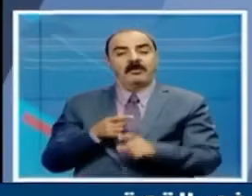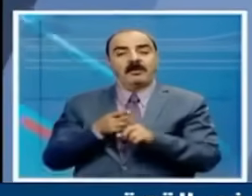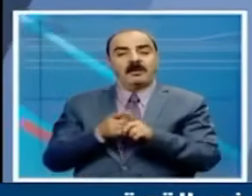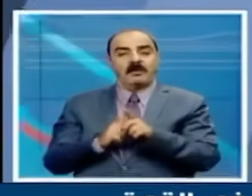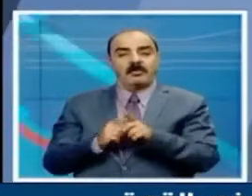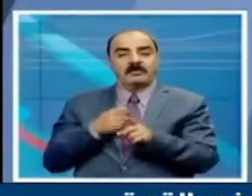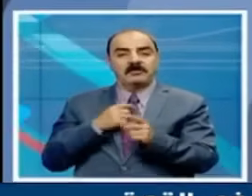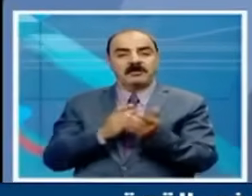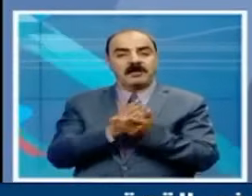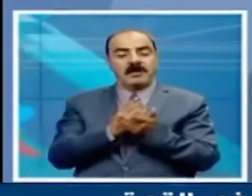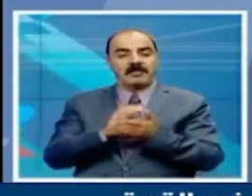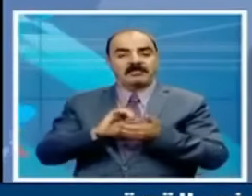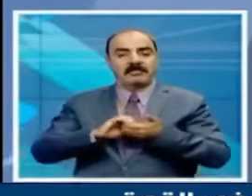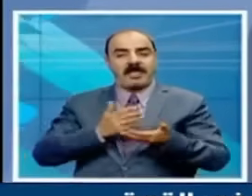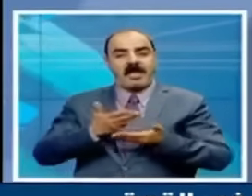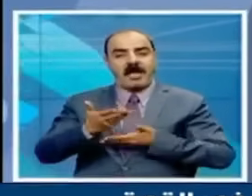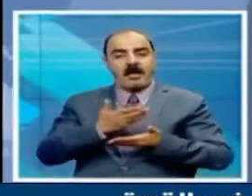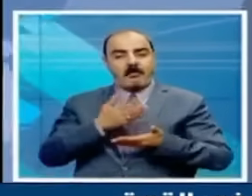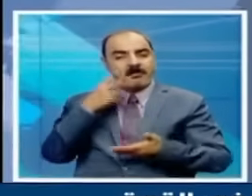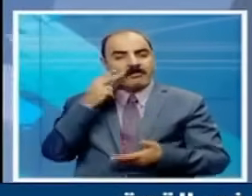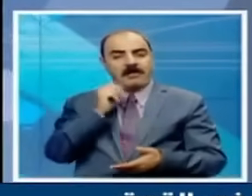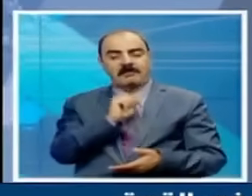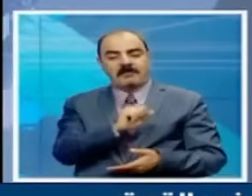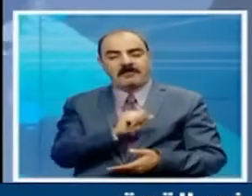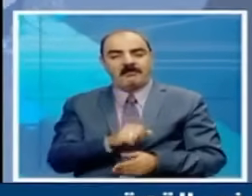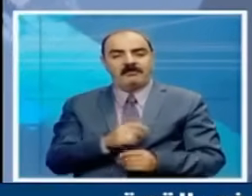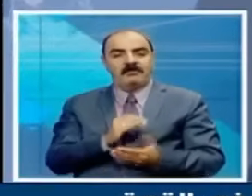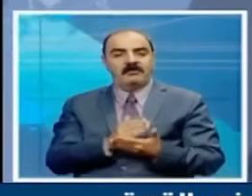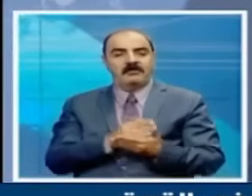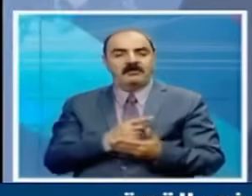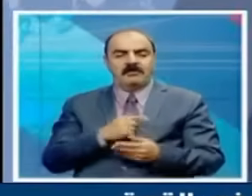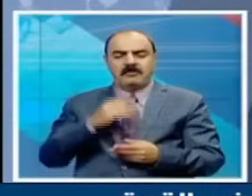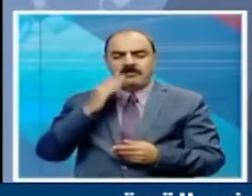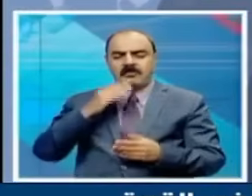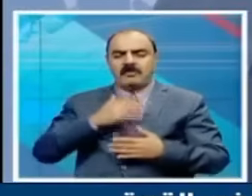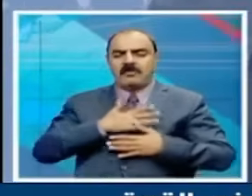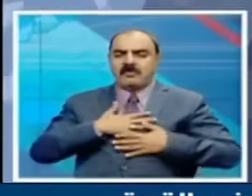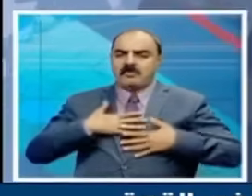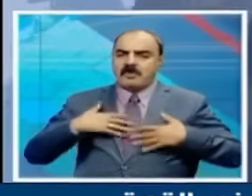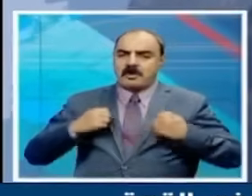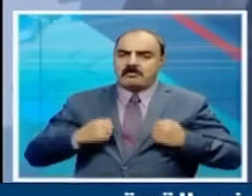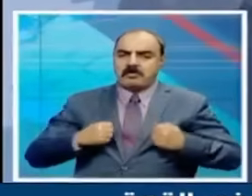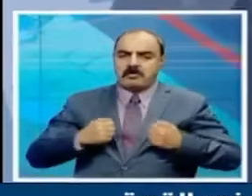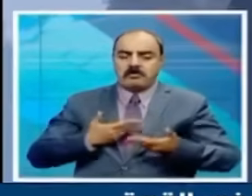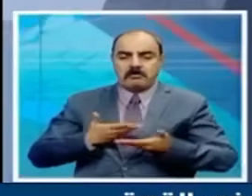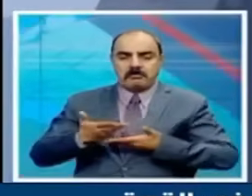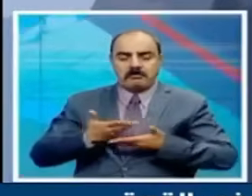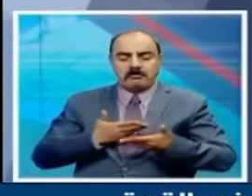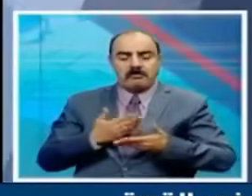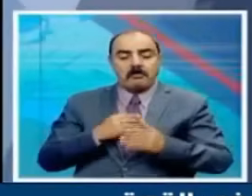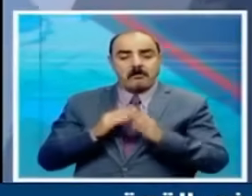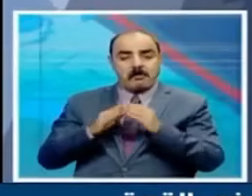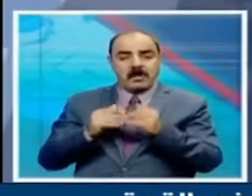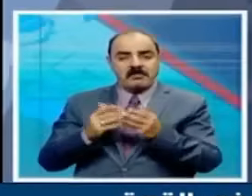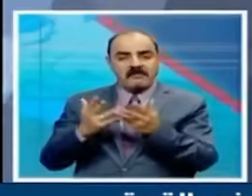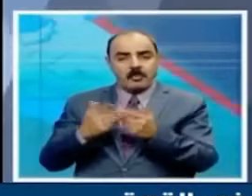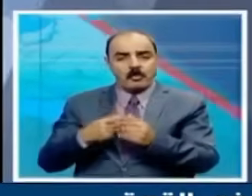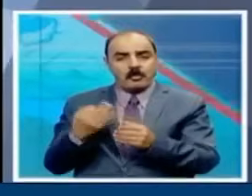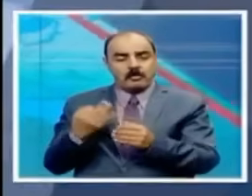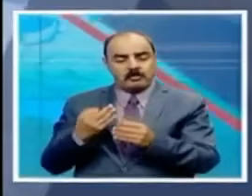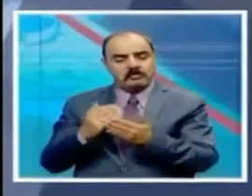أعرب نائب وزير الخارجية والتعاون الدولي الإيطالي إدموندو تشيريلي عن تقدير إيطاليا للعلاقات